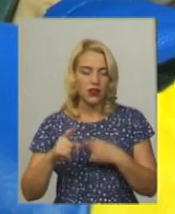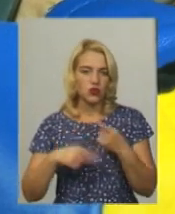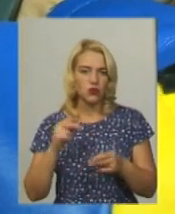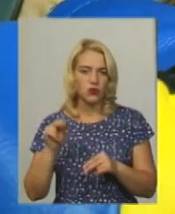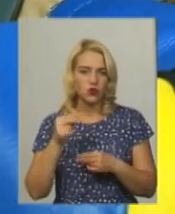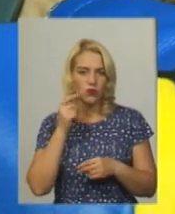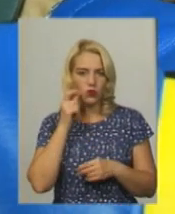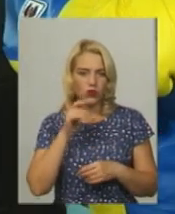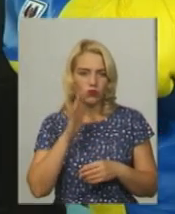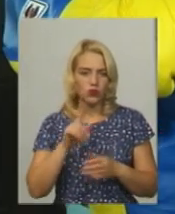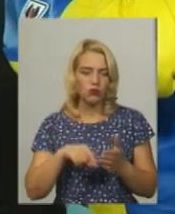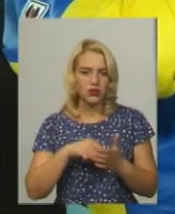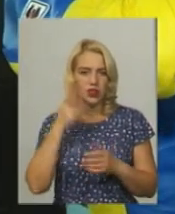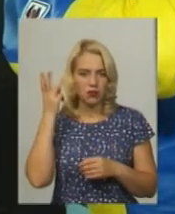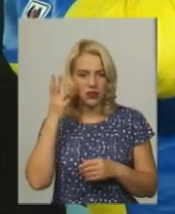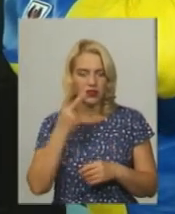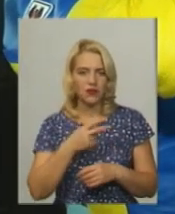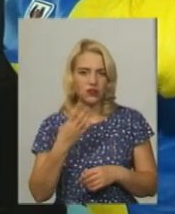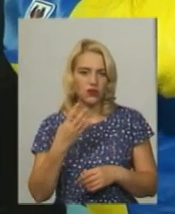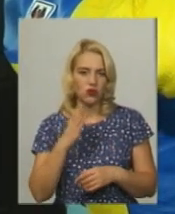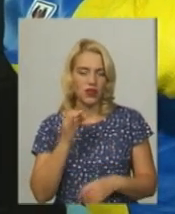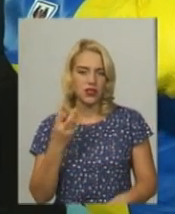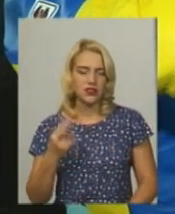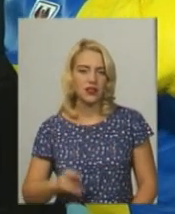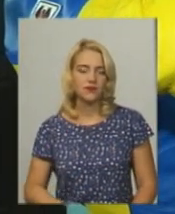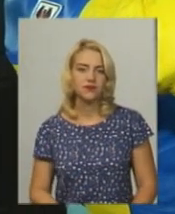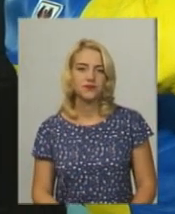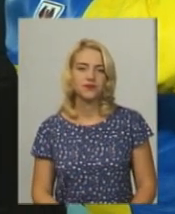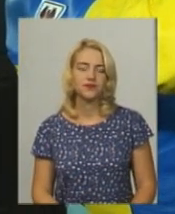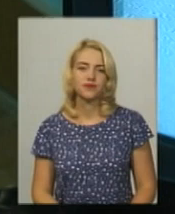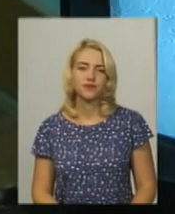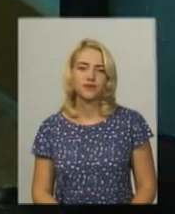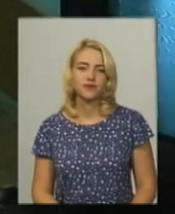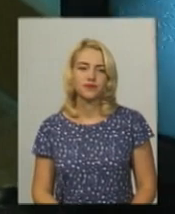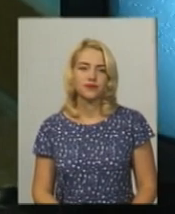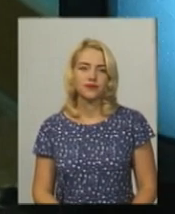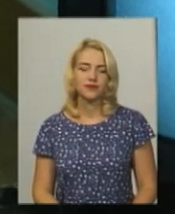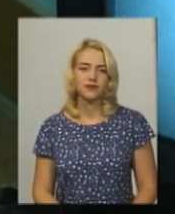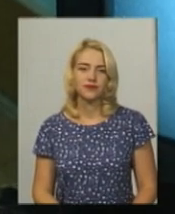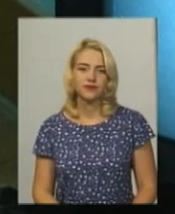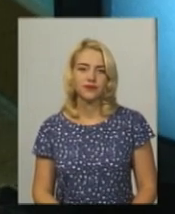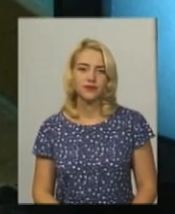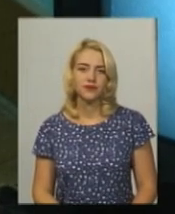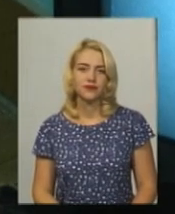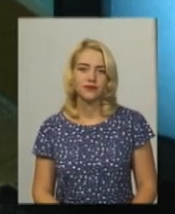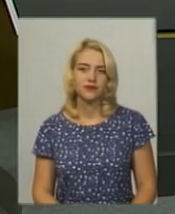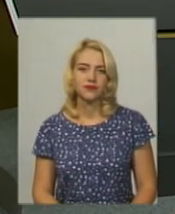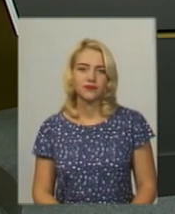місті Хмельницький 24 вересня. Андрій Гуменний, Дем'ян Цегольник. Новини на Суспільному. Хмельницький.